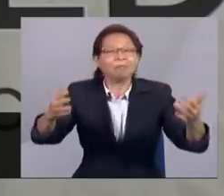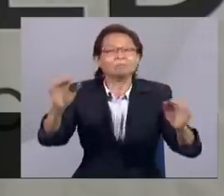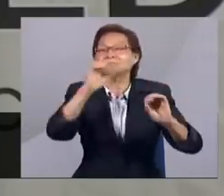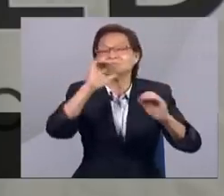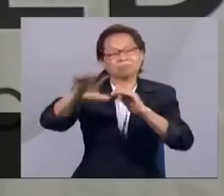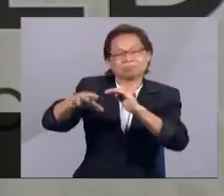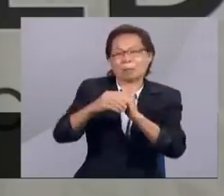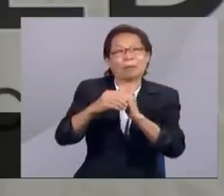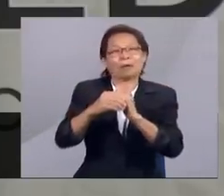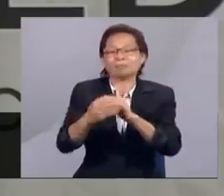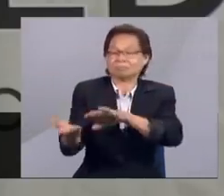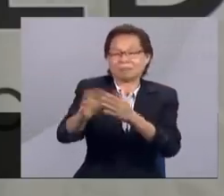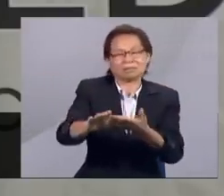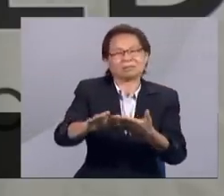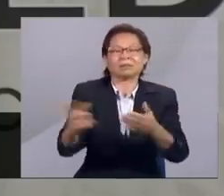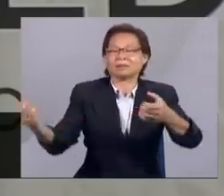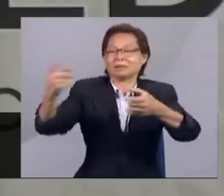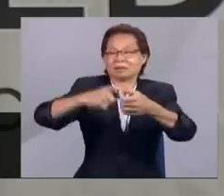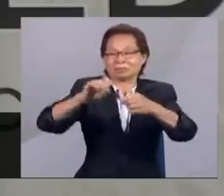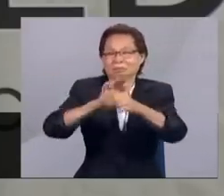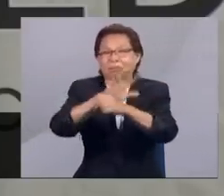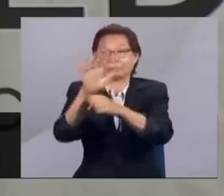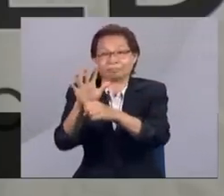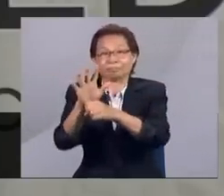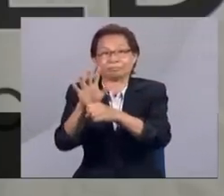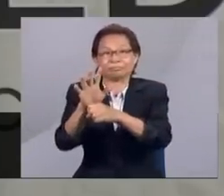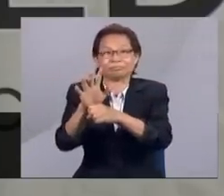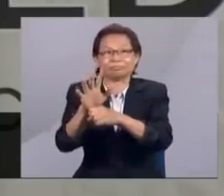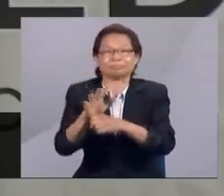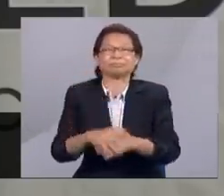pertambahan kes kematian berkaitan dengan COVID-19 dilaporkan pada hari ini.